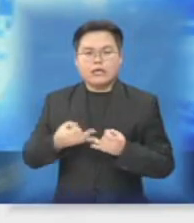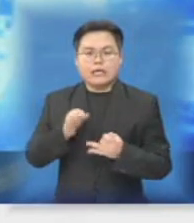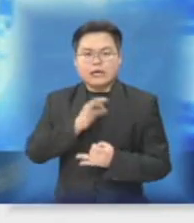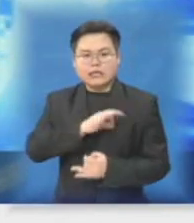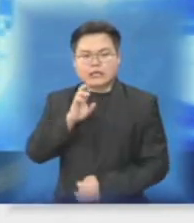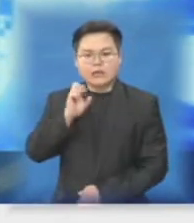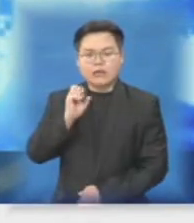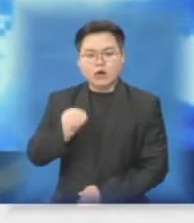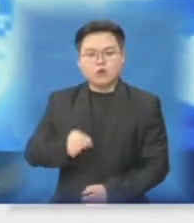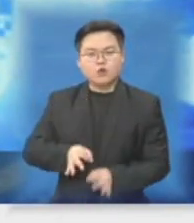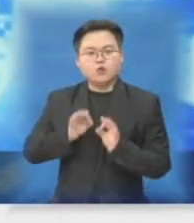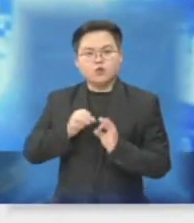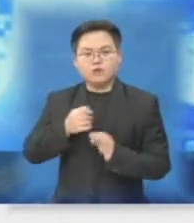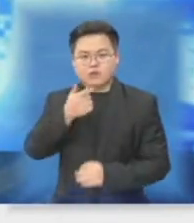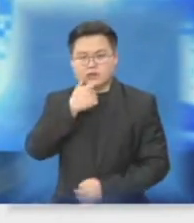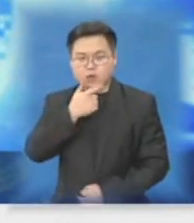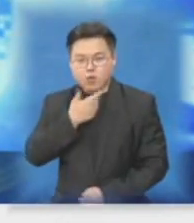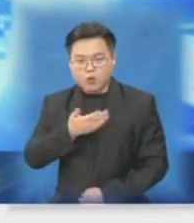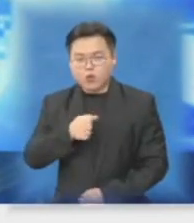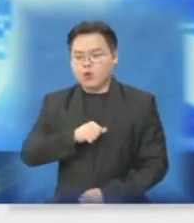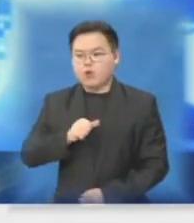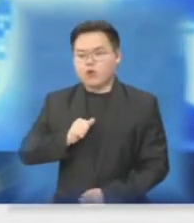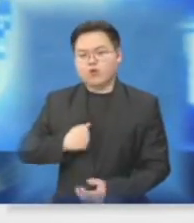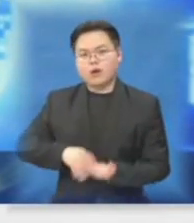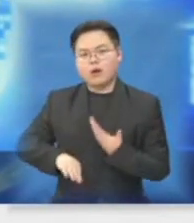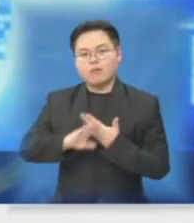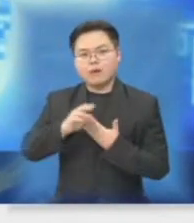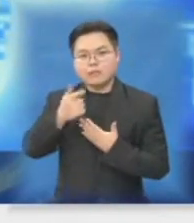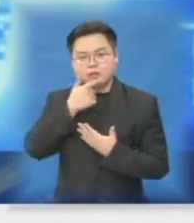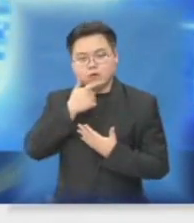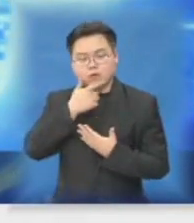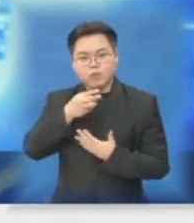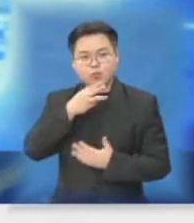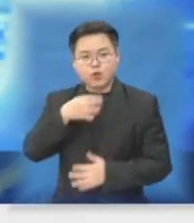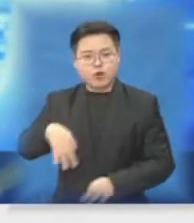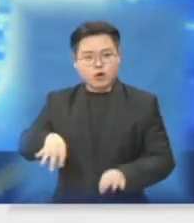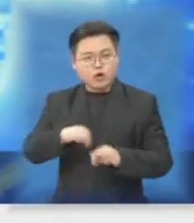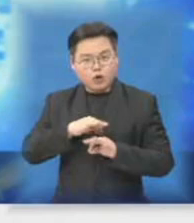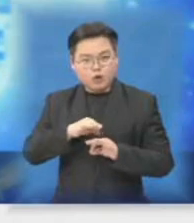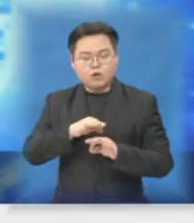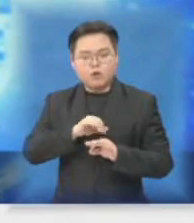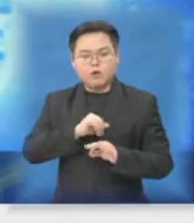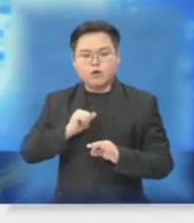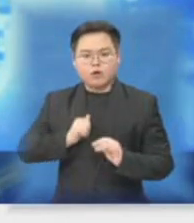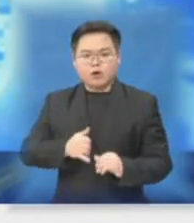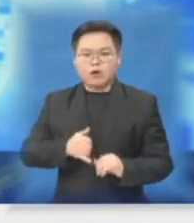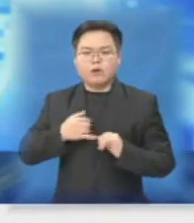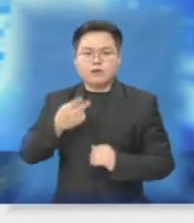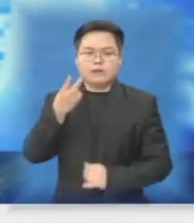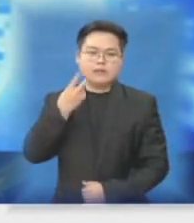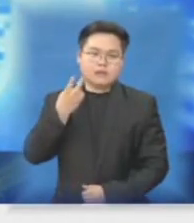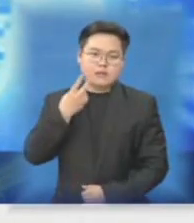кибер аюулгүй байдлын орчинд өөрийгөө ханга мэдээлгүй байгаагаас болоод иргэд нь халдлагад өртдөг. Дээрээс